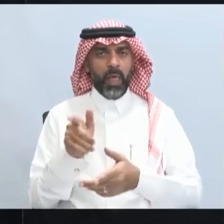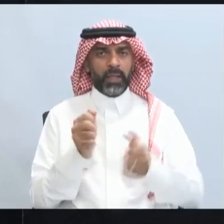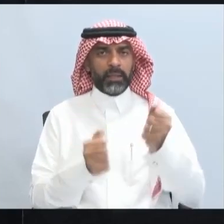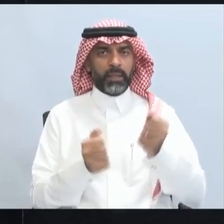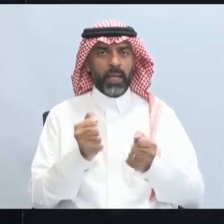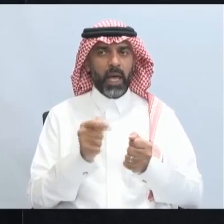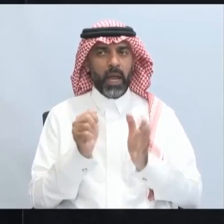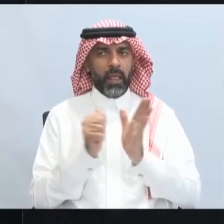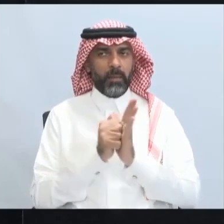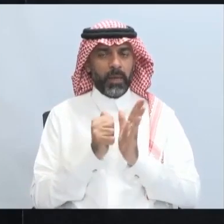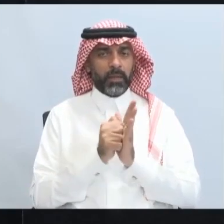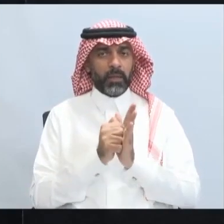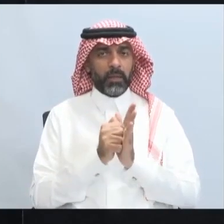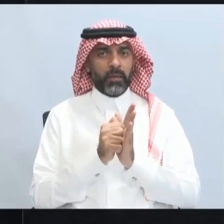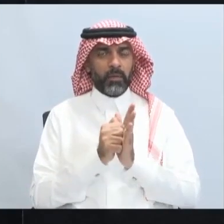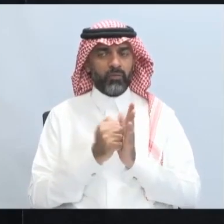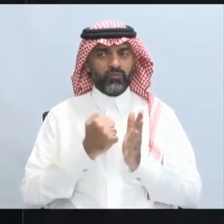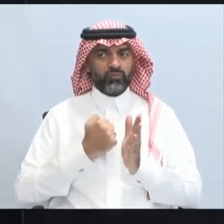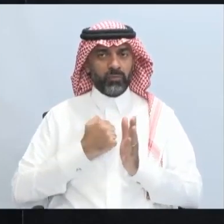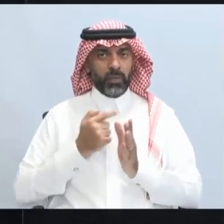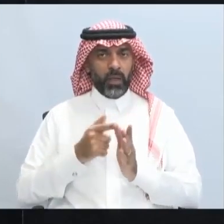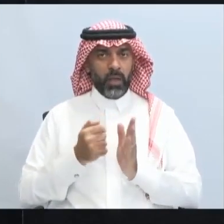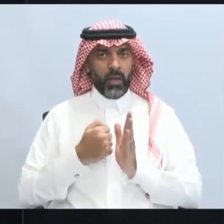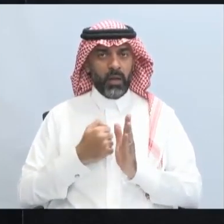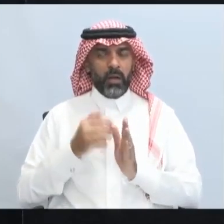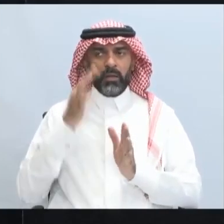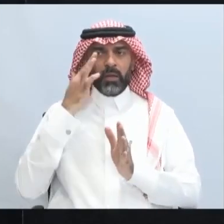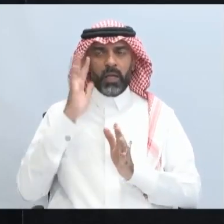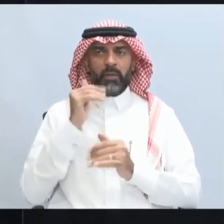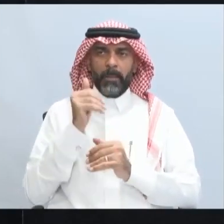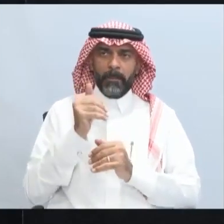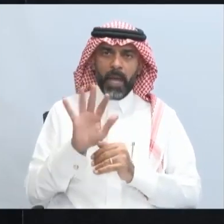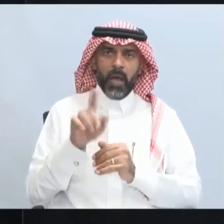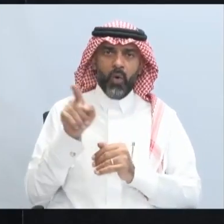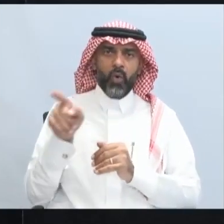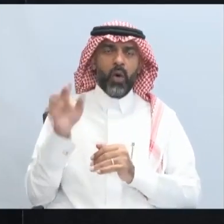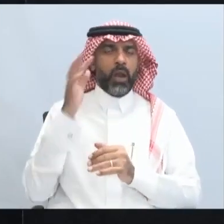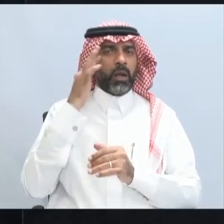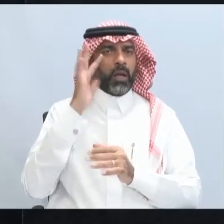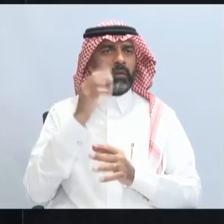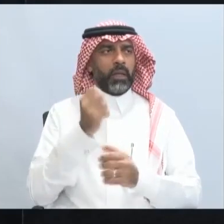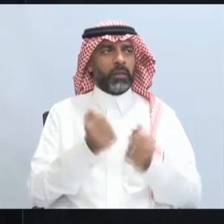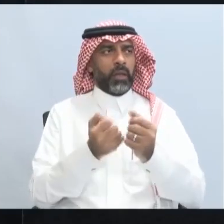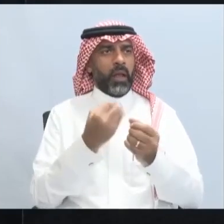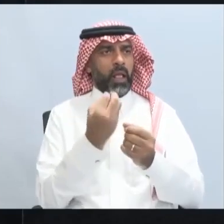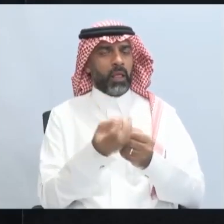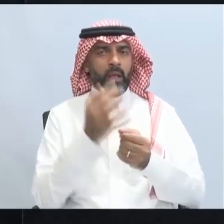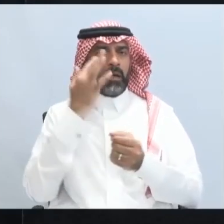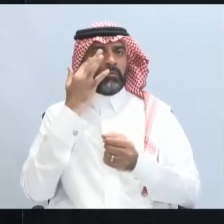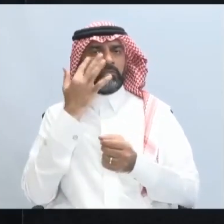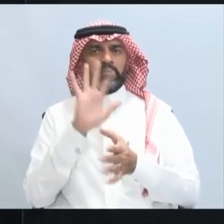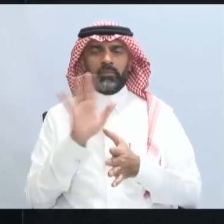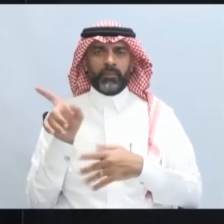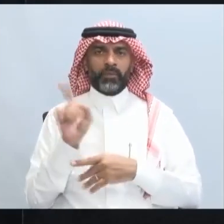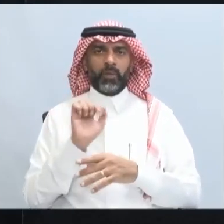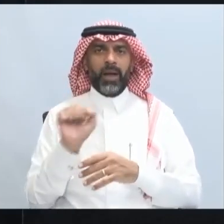هذا المنزل يمتلكه فلذلك يحق له ان يبيعه او يهبه او غير ذلك مما يجوز له ان يتصرف